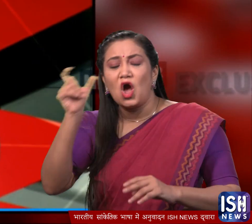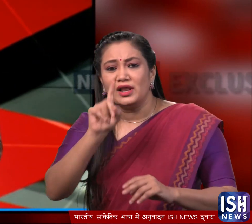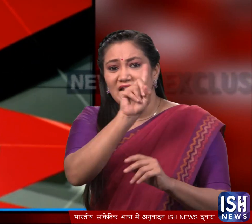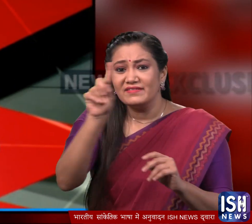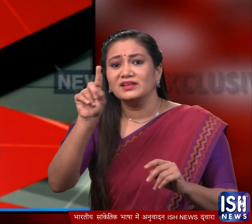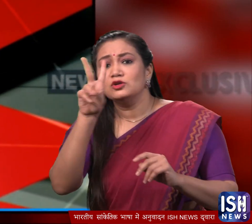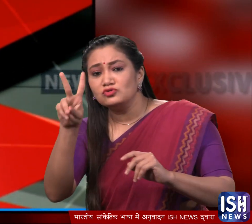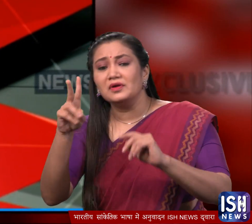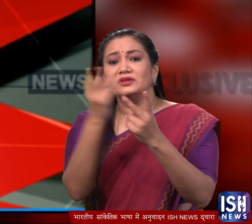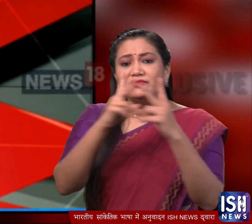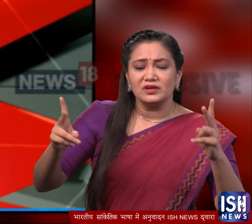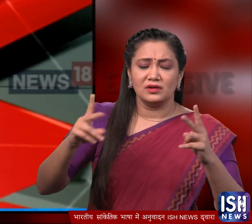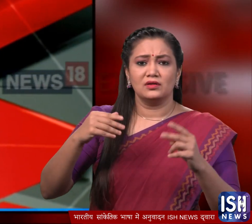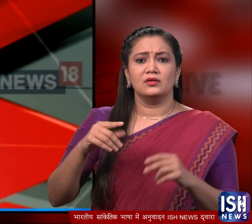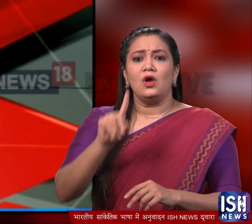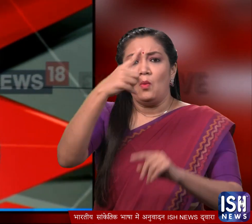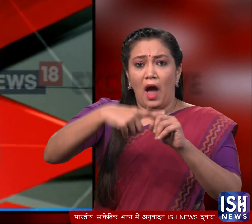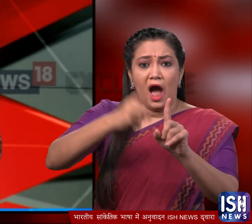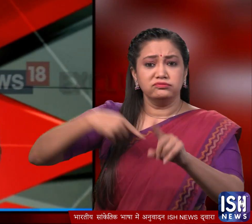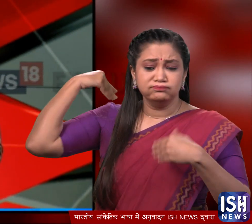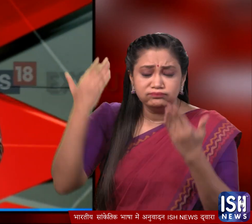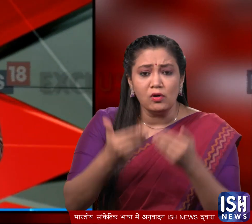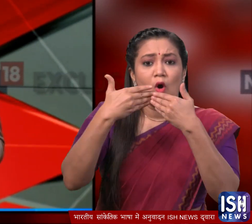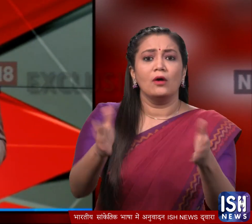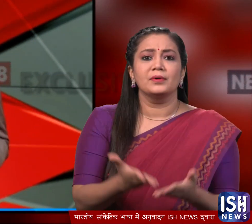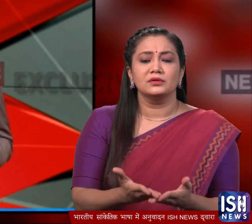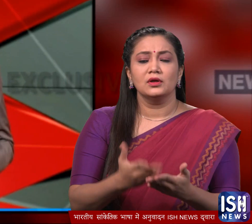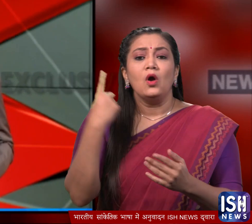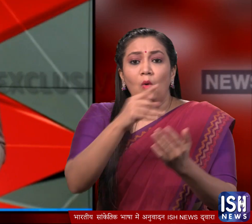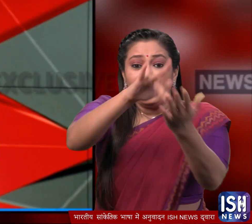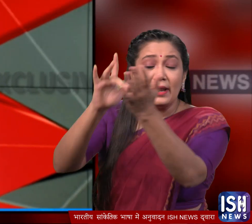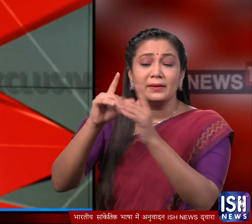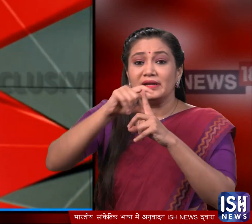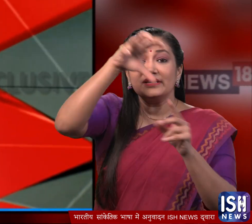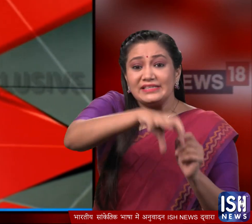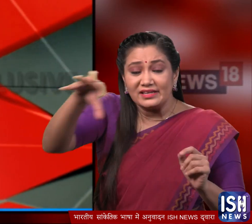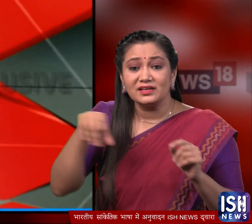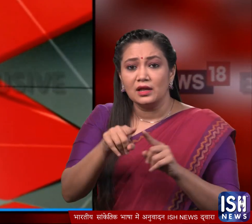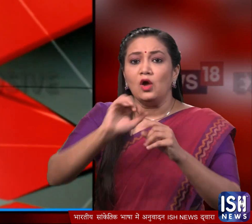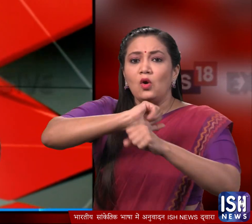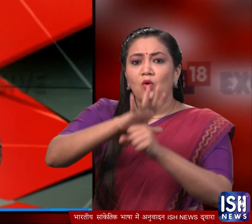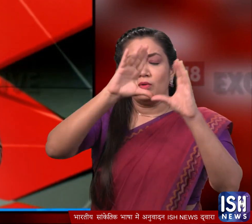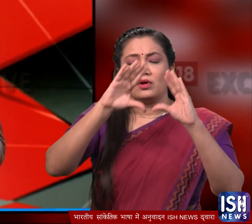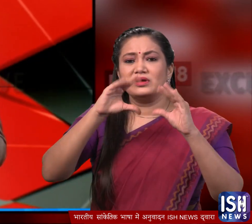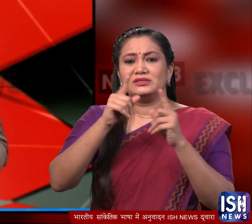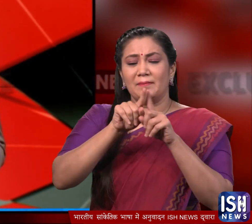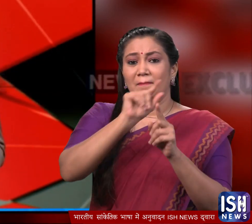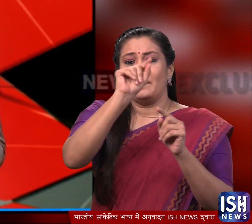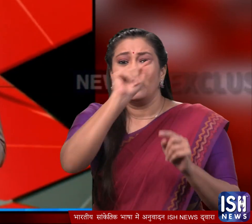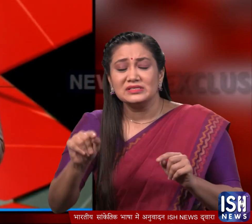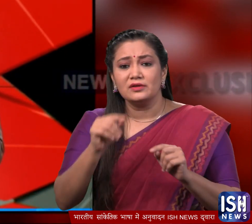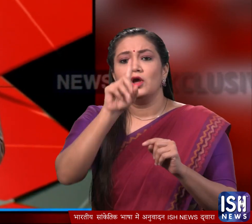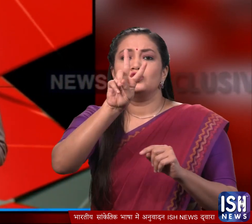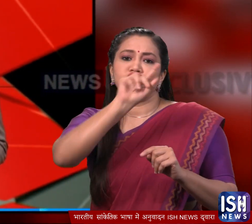कॉलेज यानी 11वीं और 12वीं के स्कूल करीब 1.5 साल बाद खुले हैं और ये छूट भी सिर्फ उन्हीं जिलों को दी गई जहां कोरोना का पॉजिटिविटी